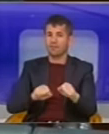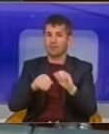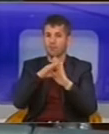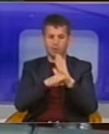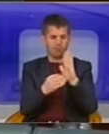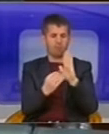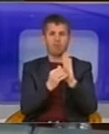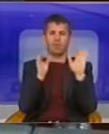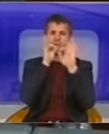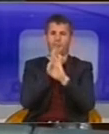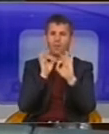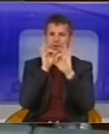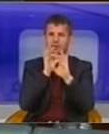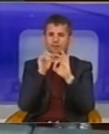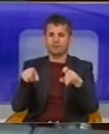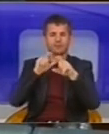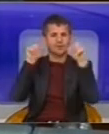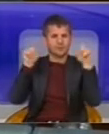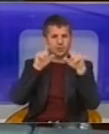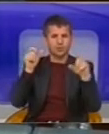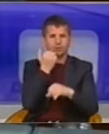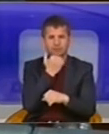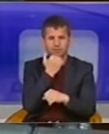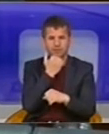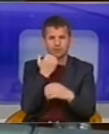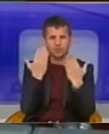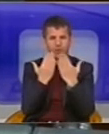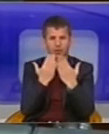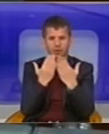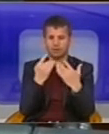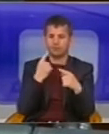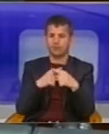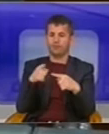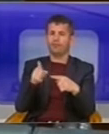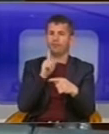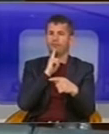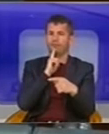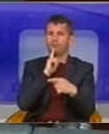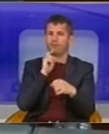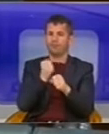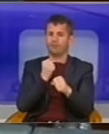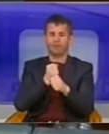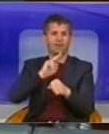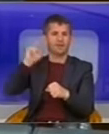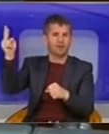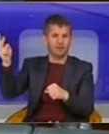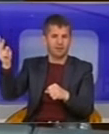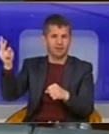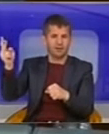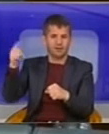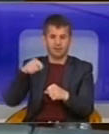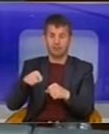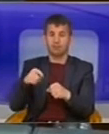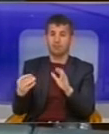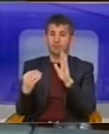nuk i ka përmendur fare institucionet private të arsimit, sikur ato të vepronin në një kontinent tjetër. Edhe pse në këtë